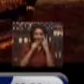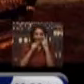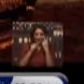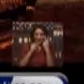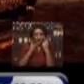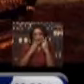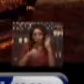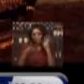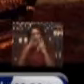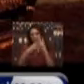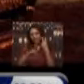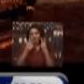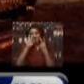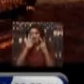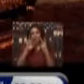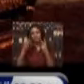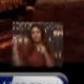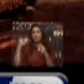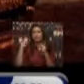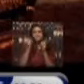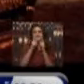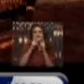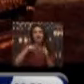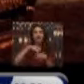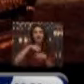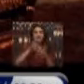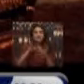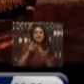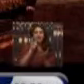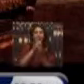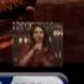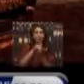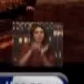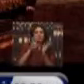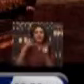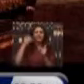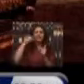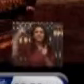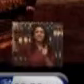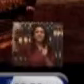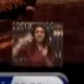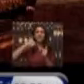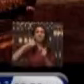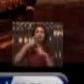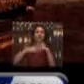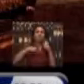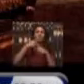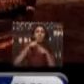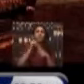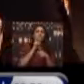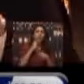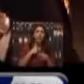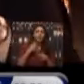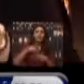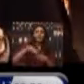النهاردة. اعمل الفرخة دي ازاي، اعمل الرز ده ازاي، يكلموني بصفة مستمرة.